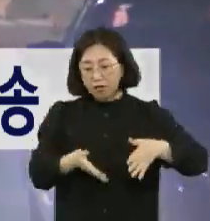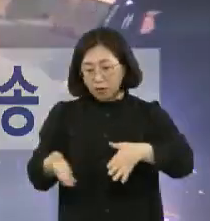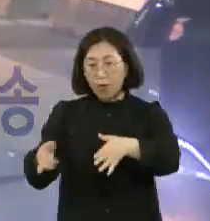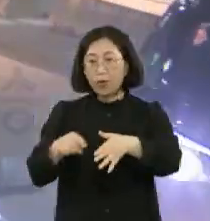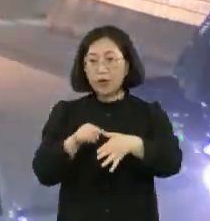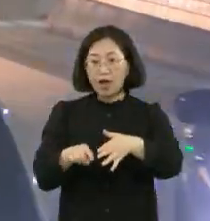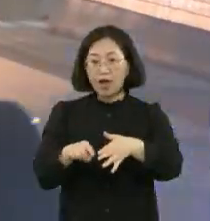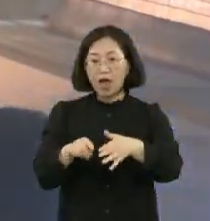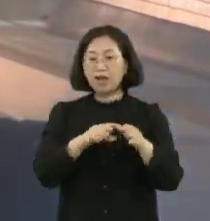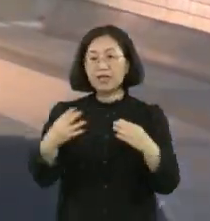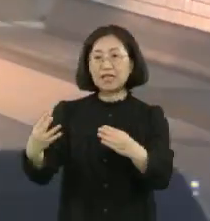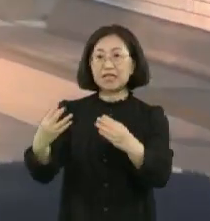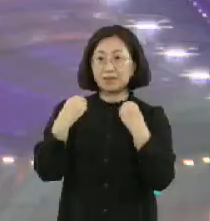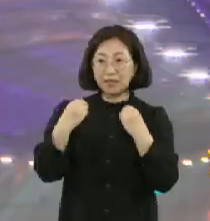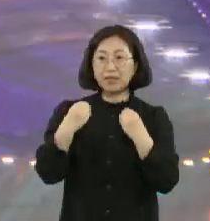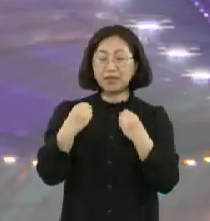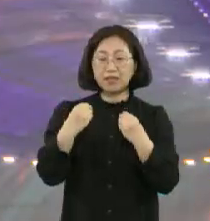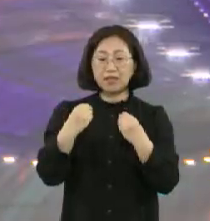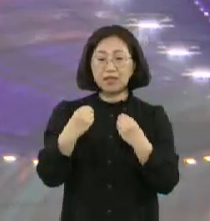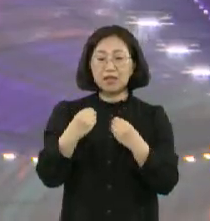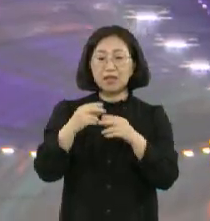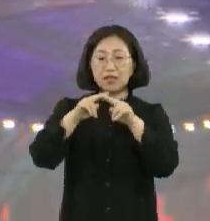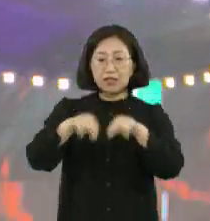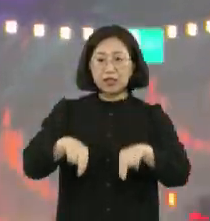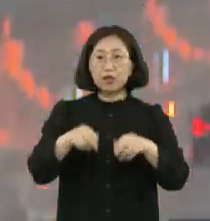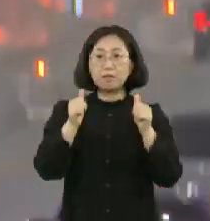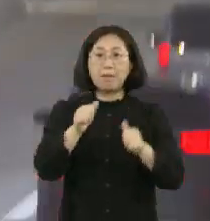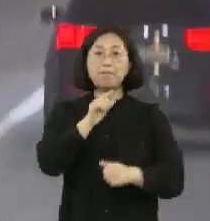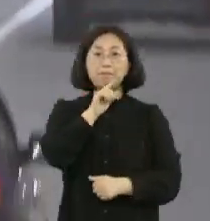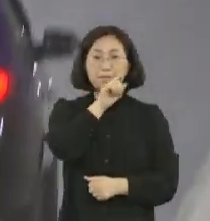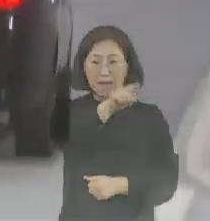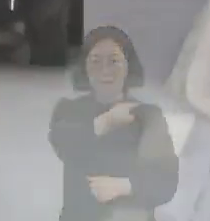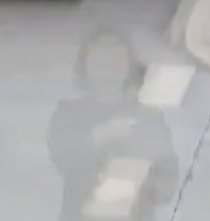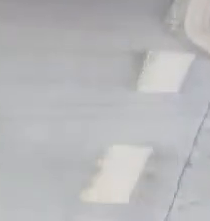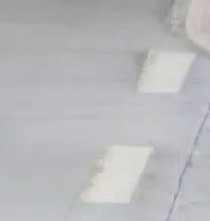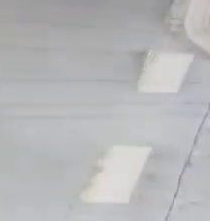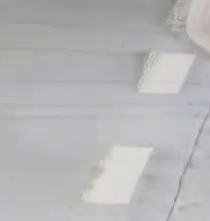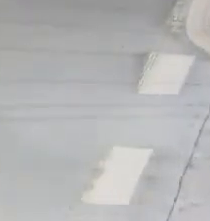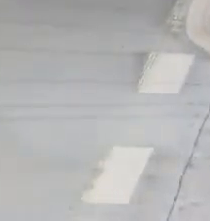통행 금지 처분을 했다면서 취소 청구 소장을 대전지법에 내기로 했습니다.